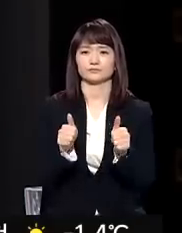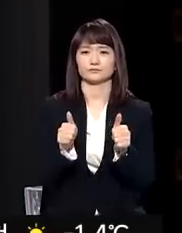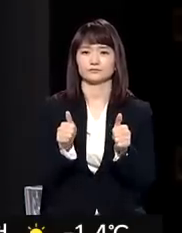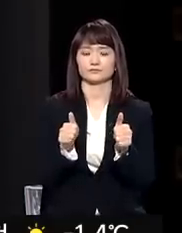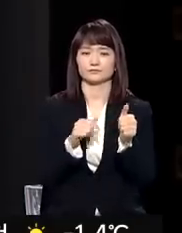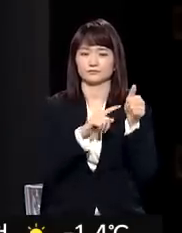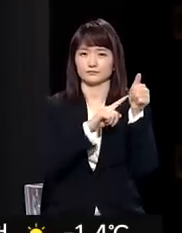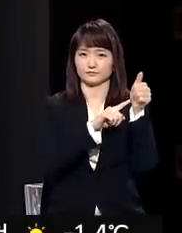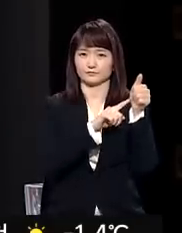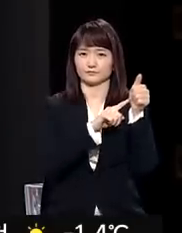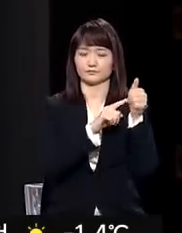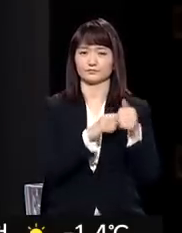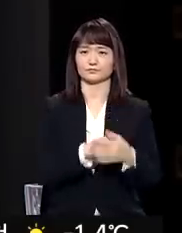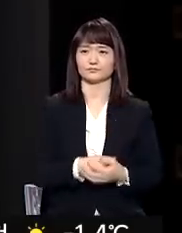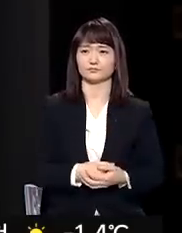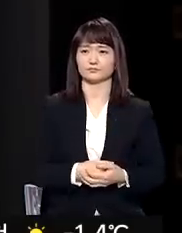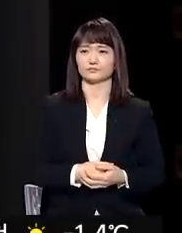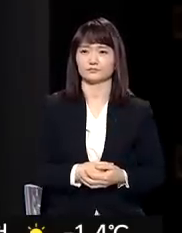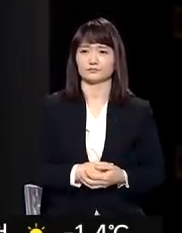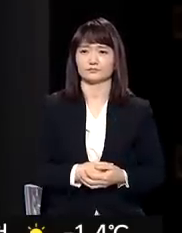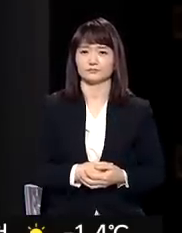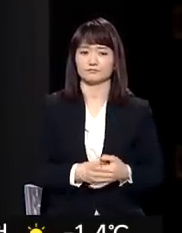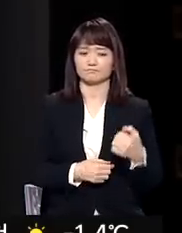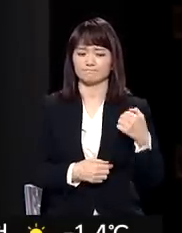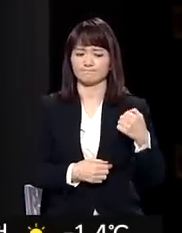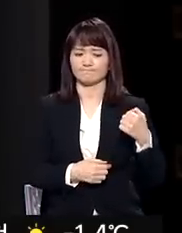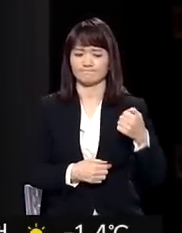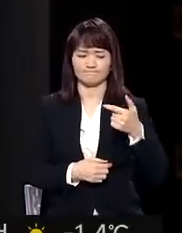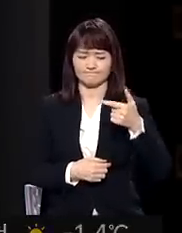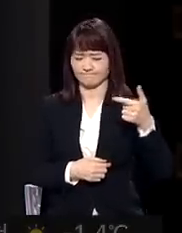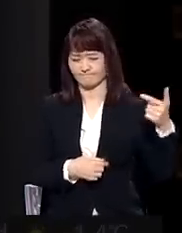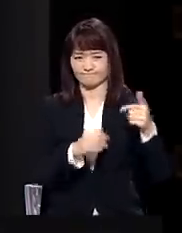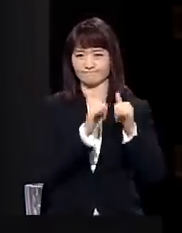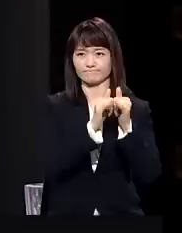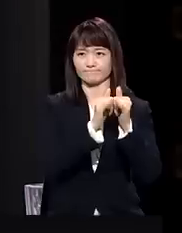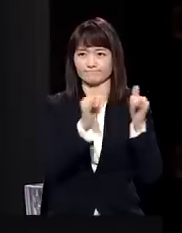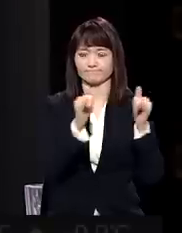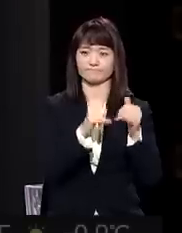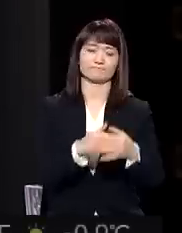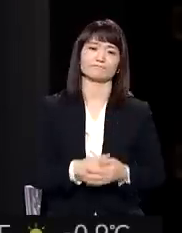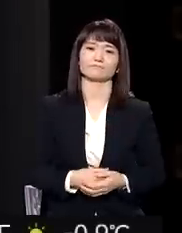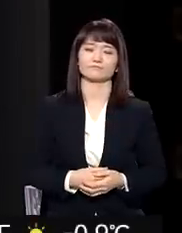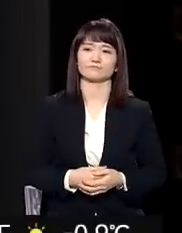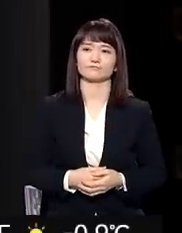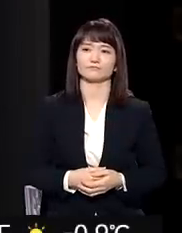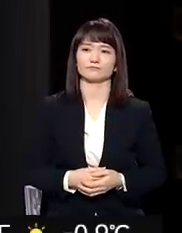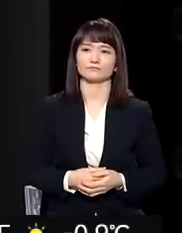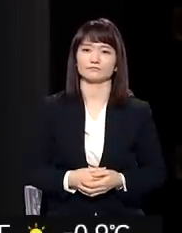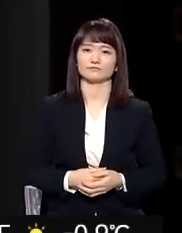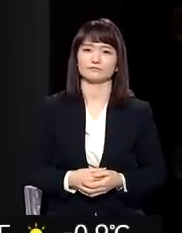텐데이 사람 그 소위 말해서 거장이라 저희가 이제 쉽게 일단 지칭은 그렇게 하고